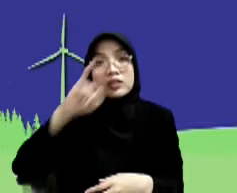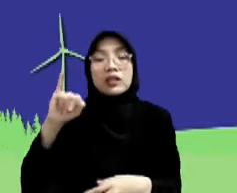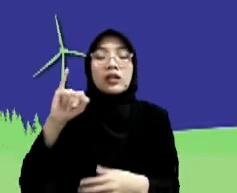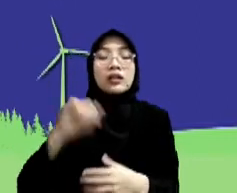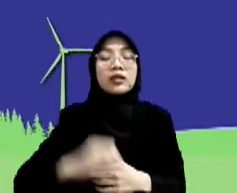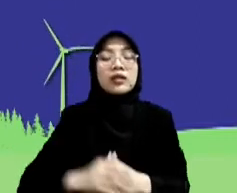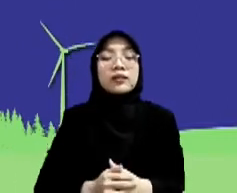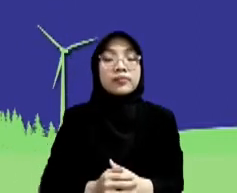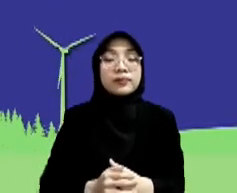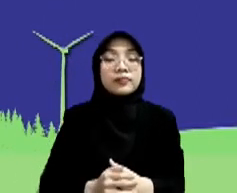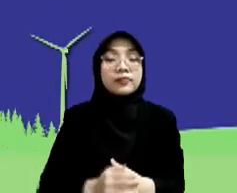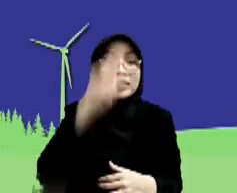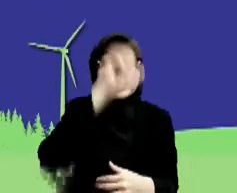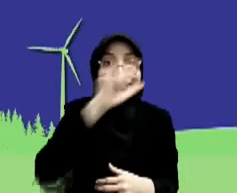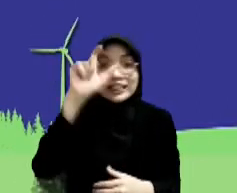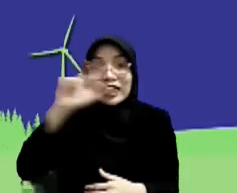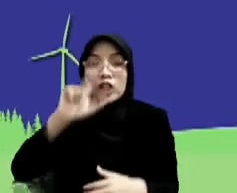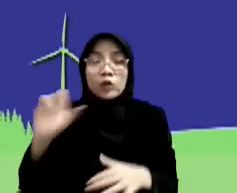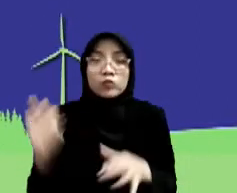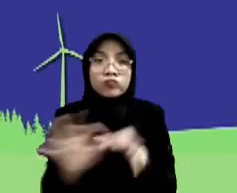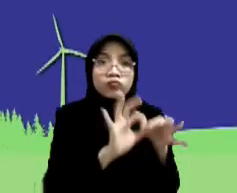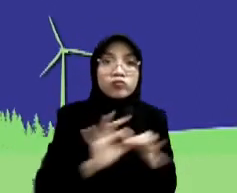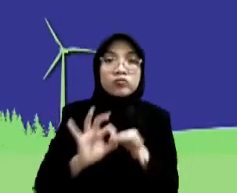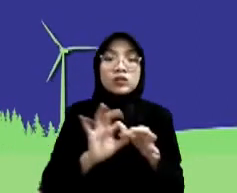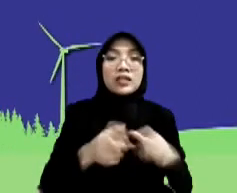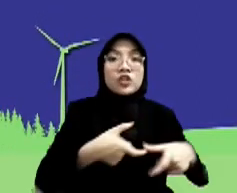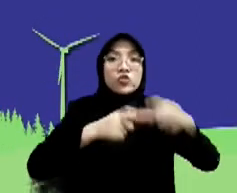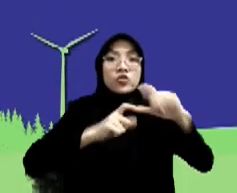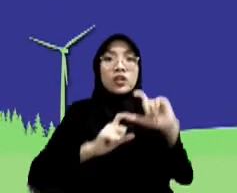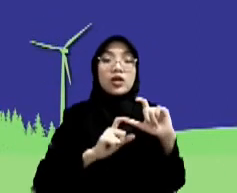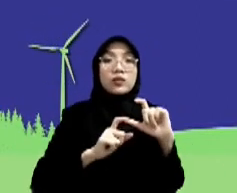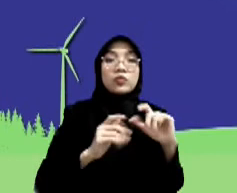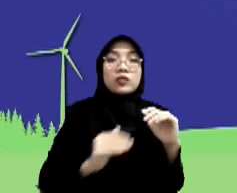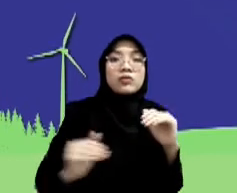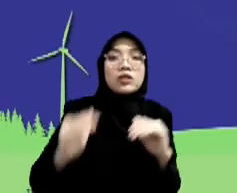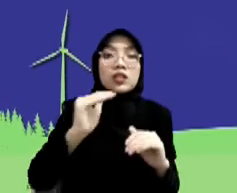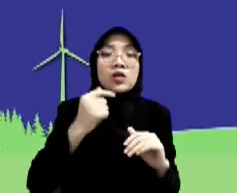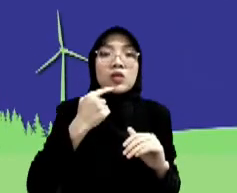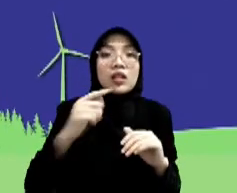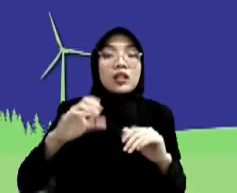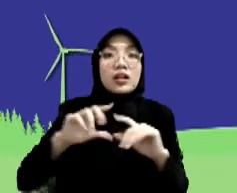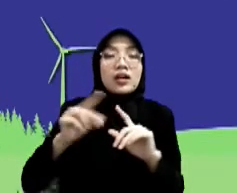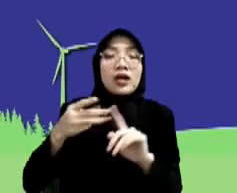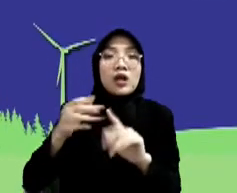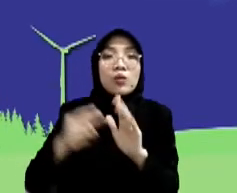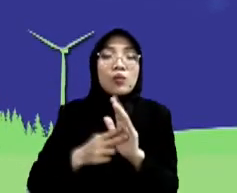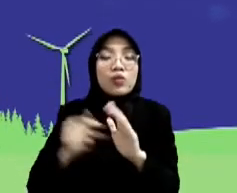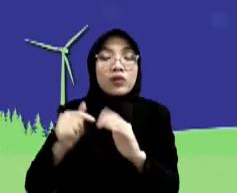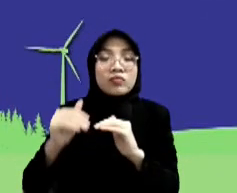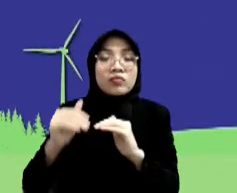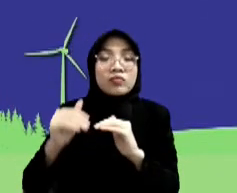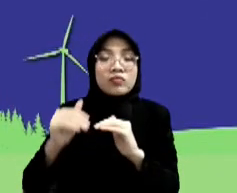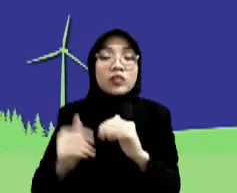eh mencari atau bekerja sama dengan startups to scale up carbon cutting technology yang satu lagi adalah